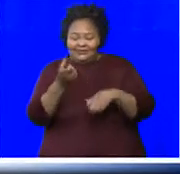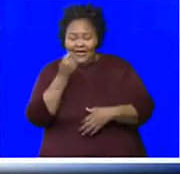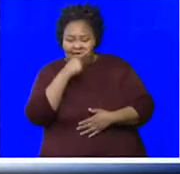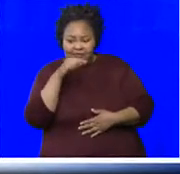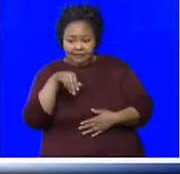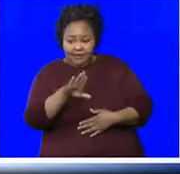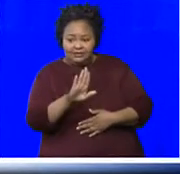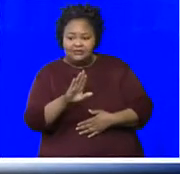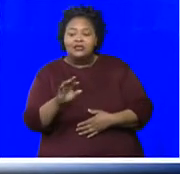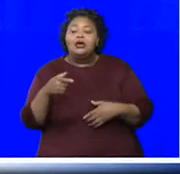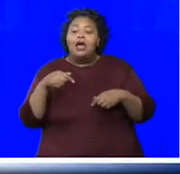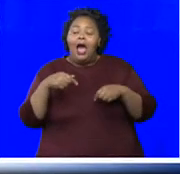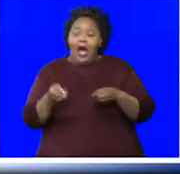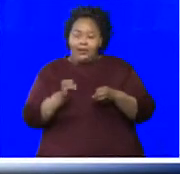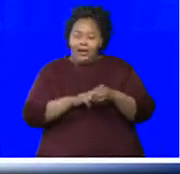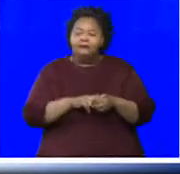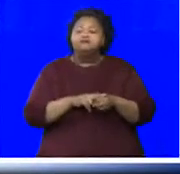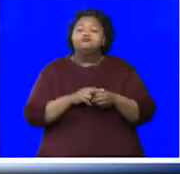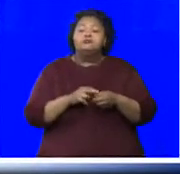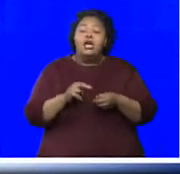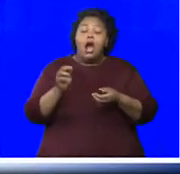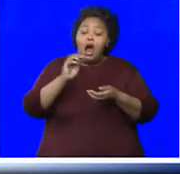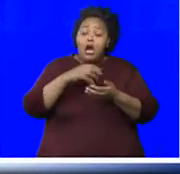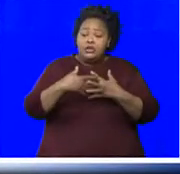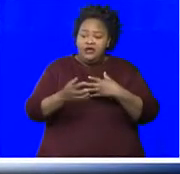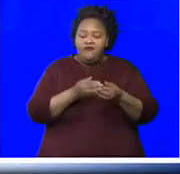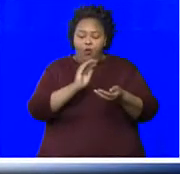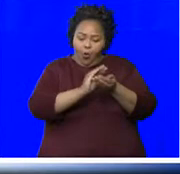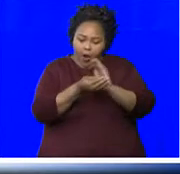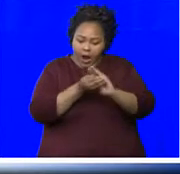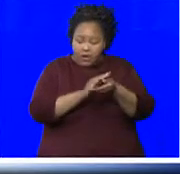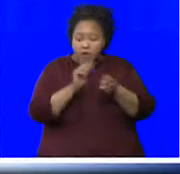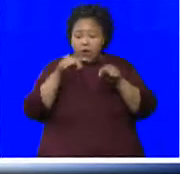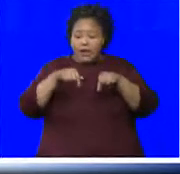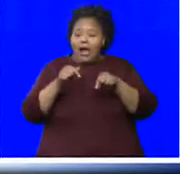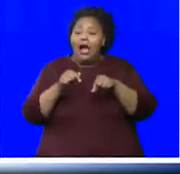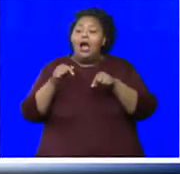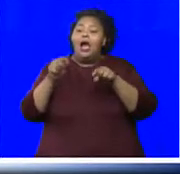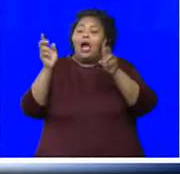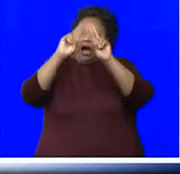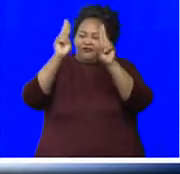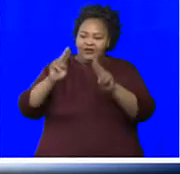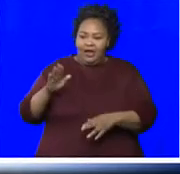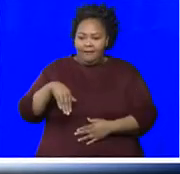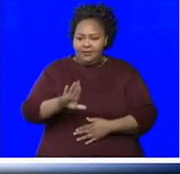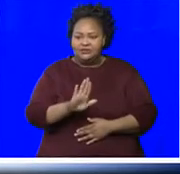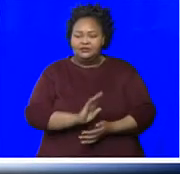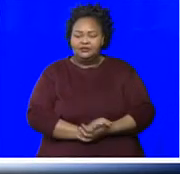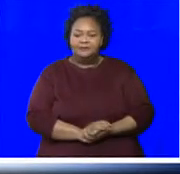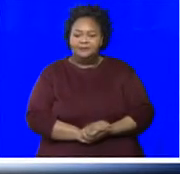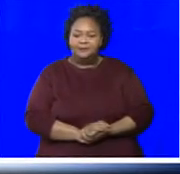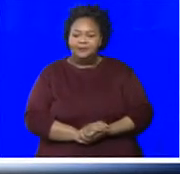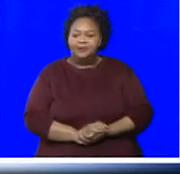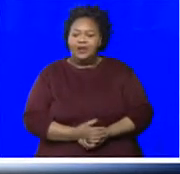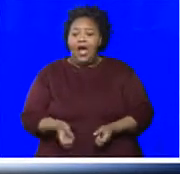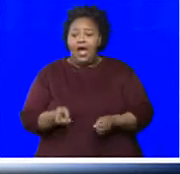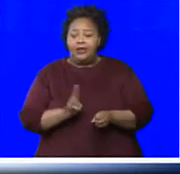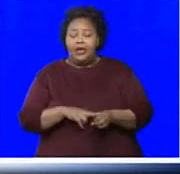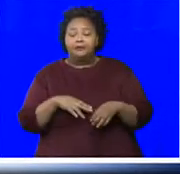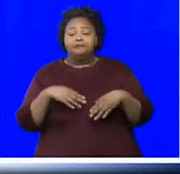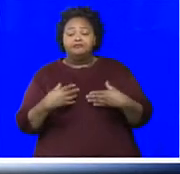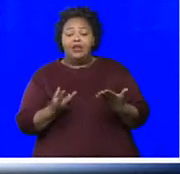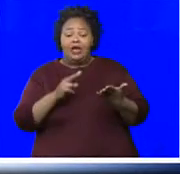ke kutawusita ekutheni kuthuthukiswe luhlangothi lokuthengiselana impahla lesezingeni lelibhekekile. Kuneluhlaka-ke futhi